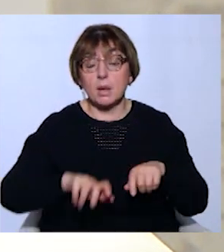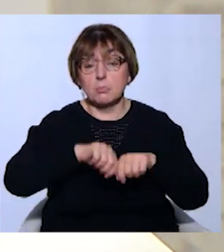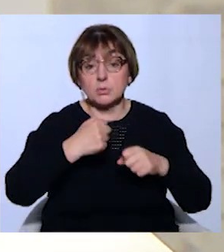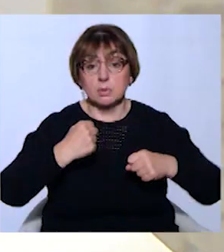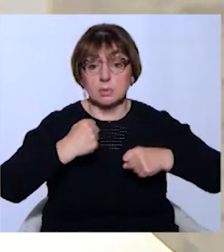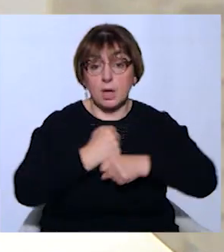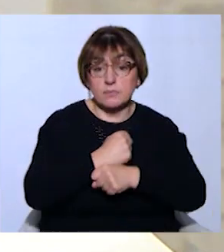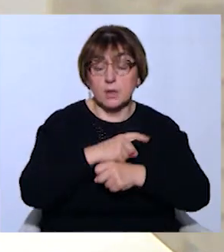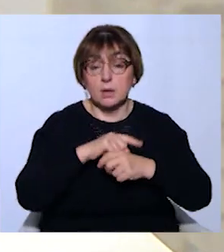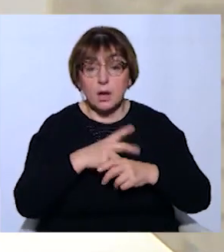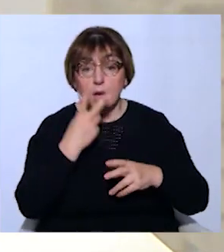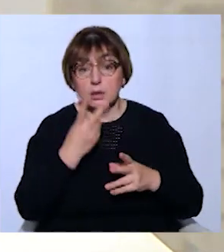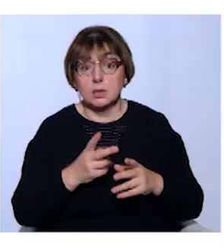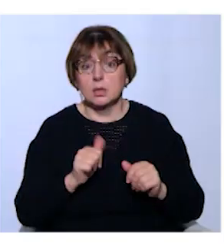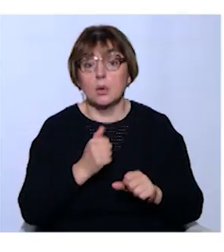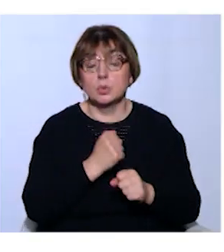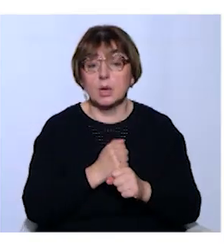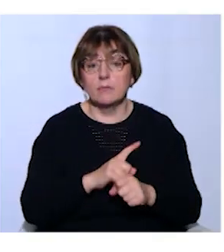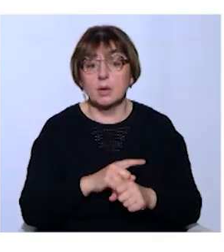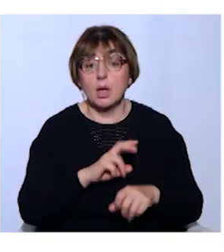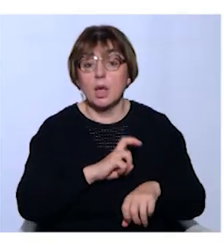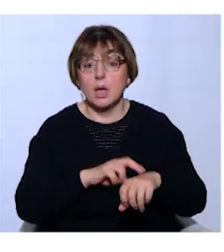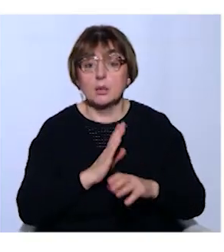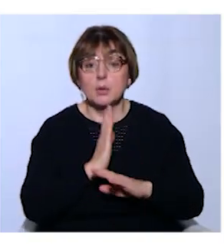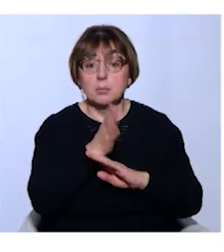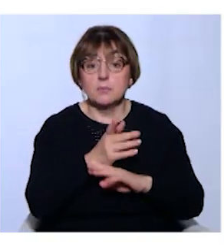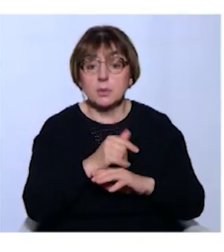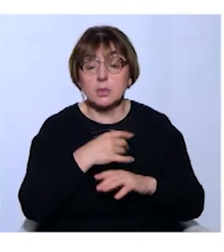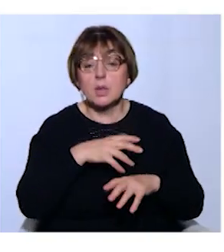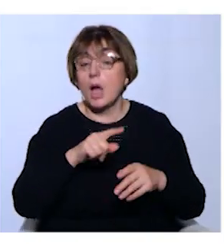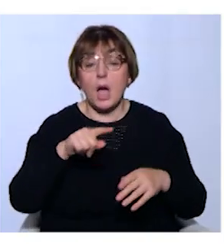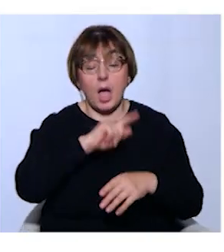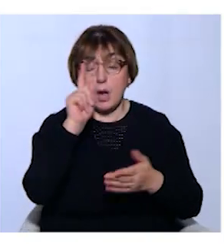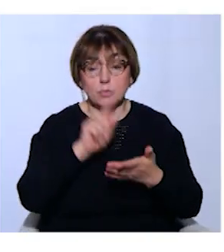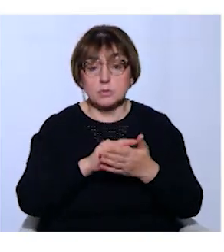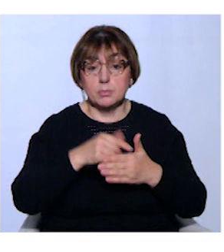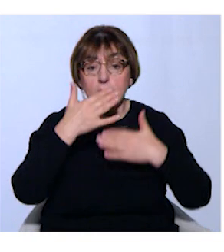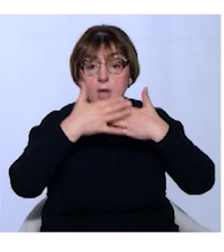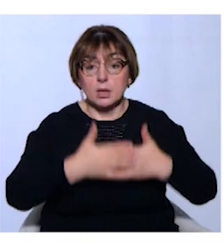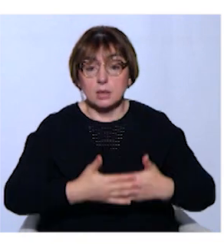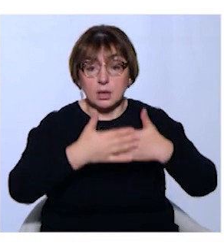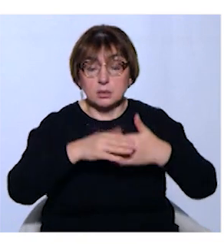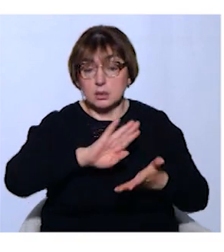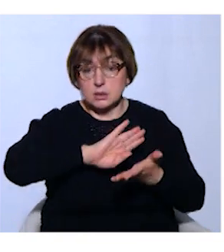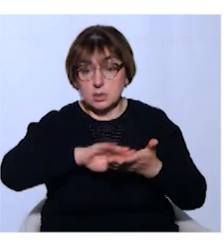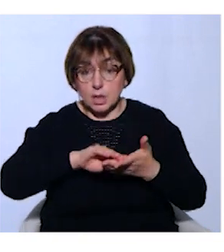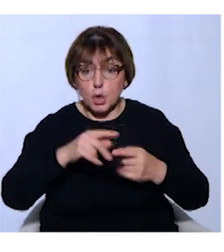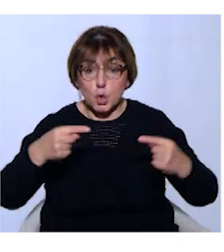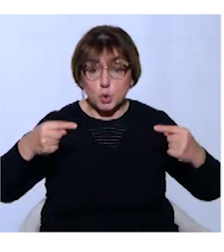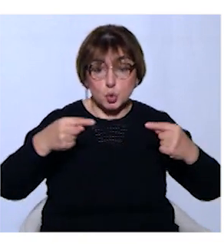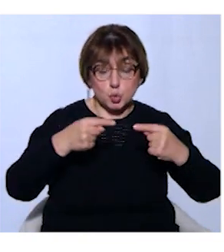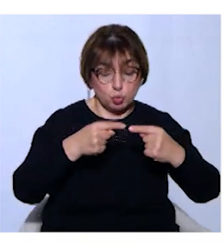ძვალი მაგალითად და უნდა ექიმთან მიმართოს, რომ რენტგენის გარეშე მოხდება კი აი სწორად